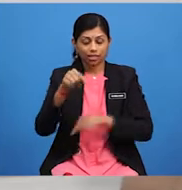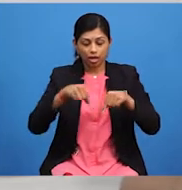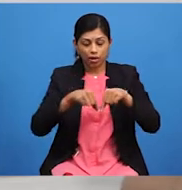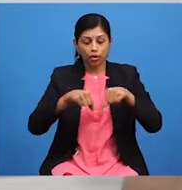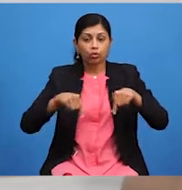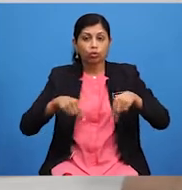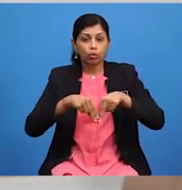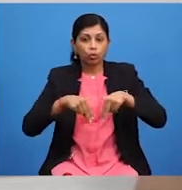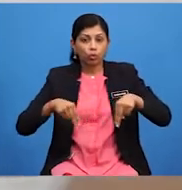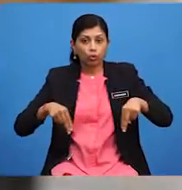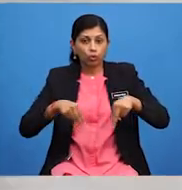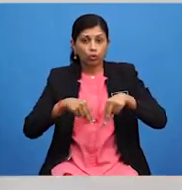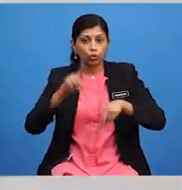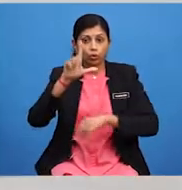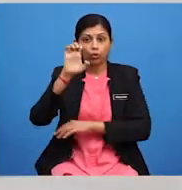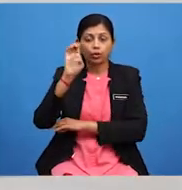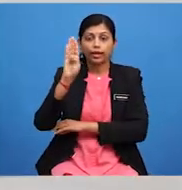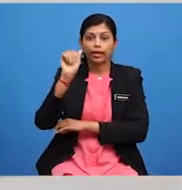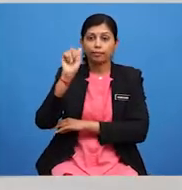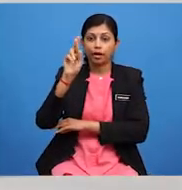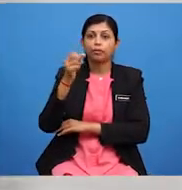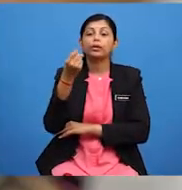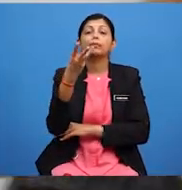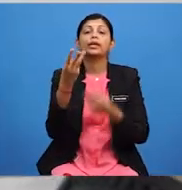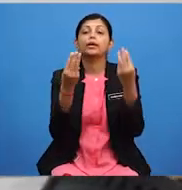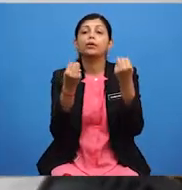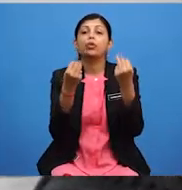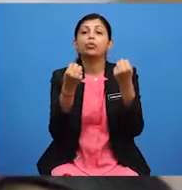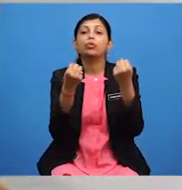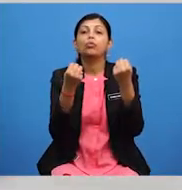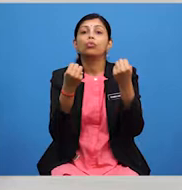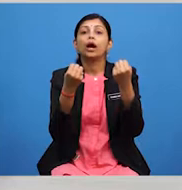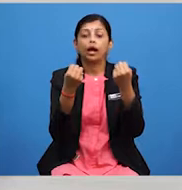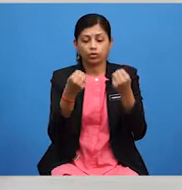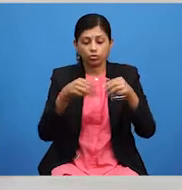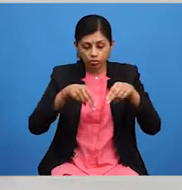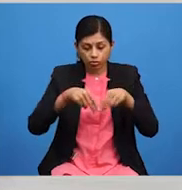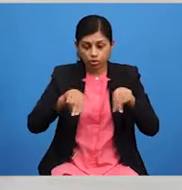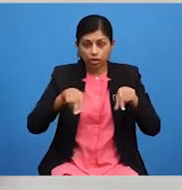yang dikehendaki dan labelkan dengan label titik 2.